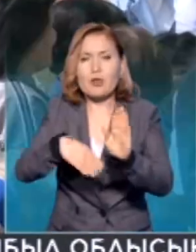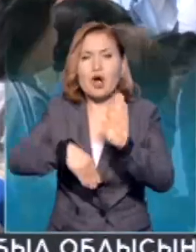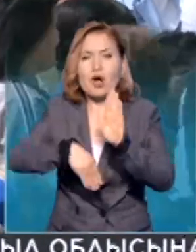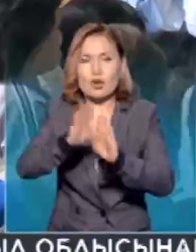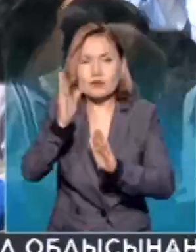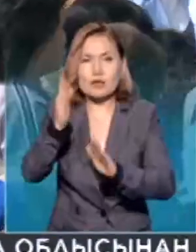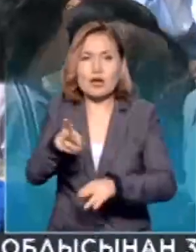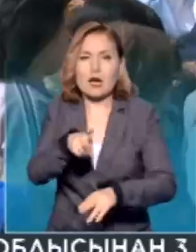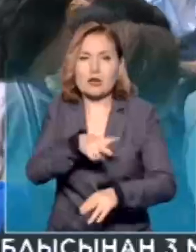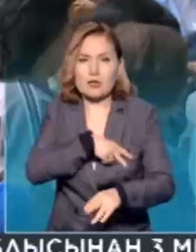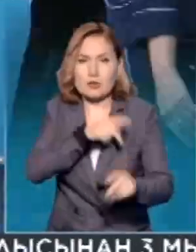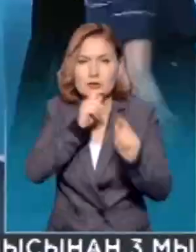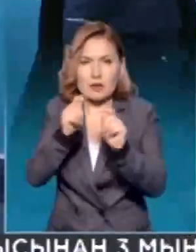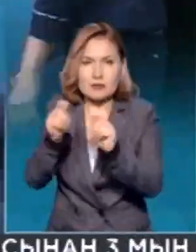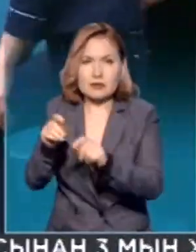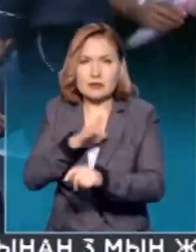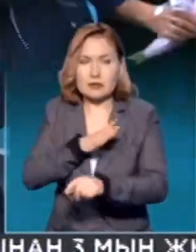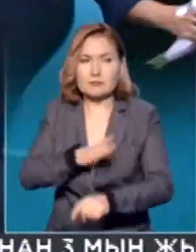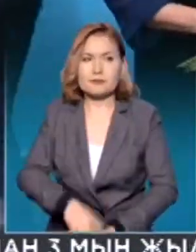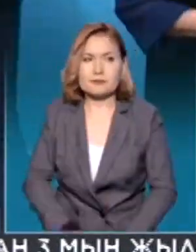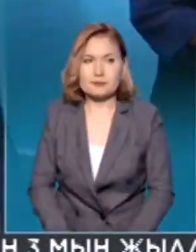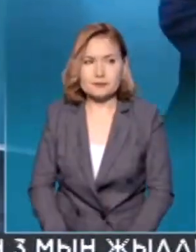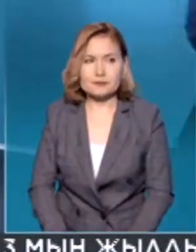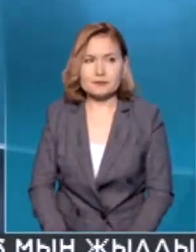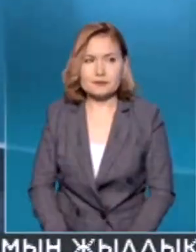аталатын төсбелгі табысталды.